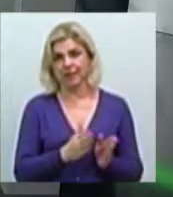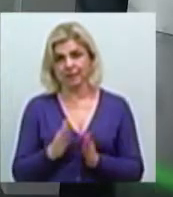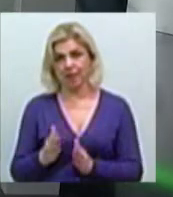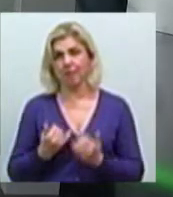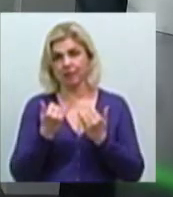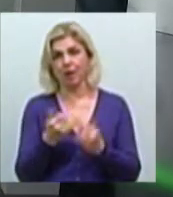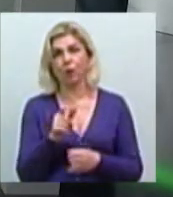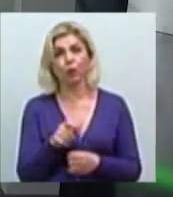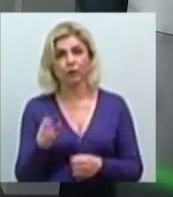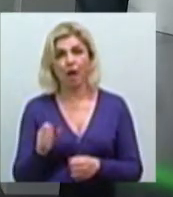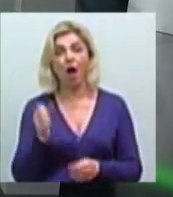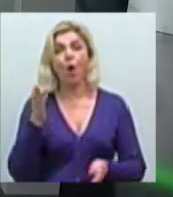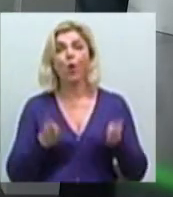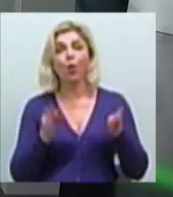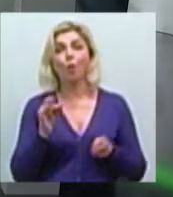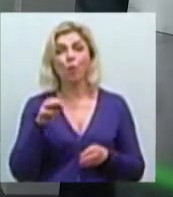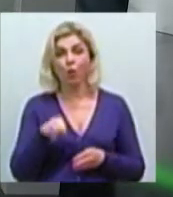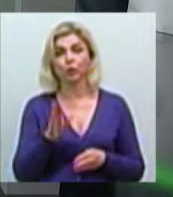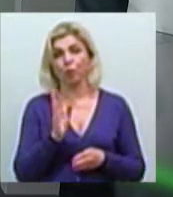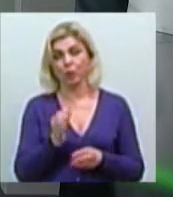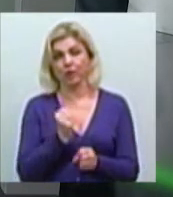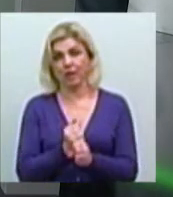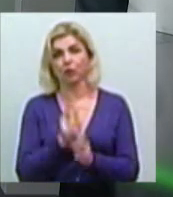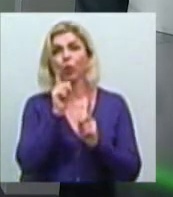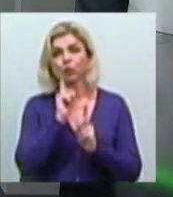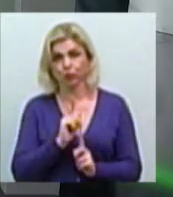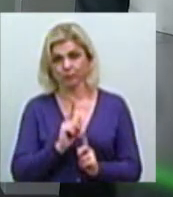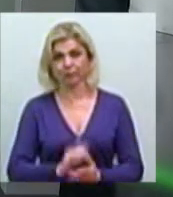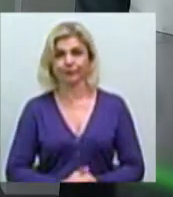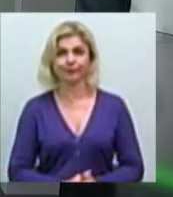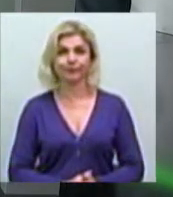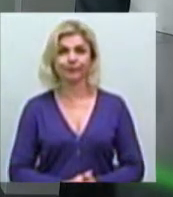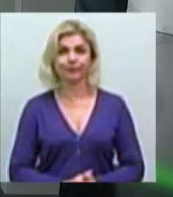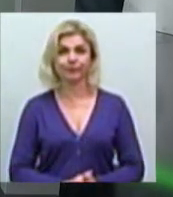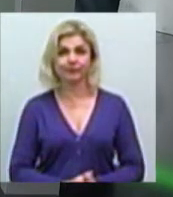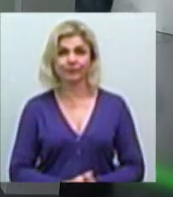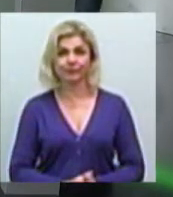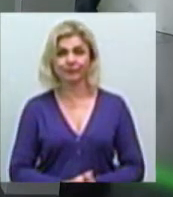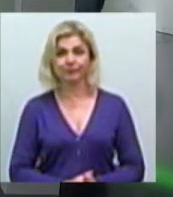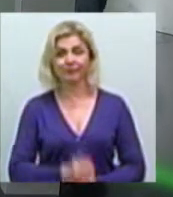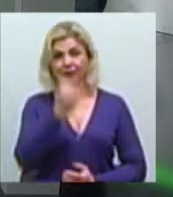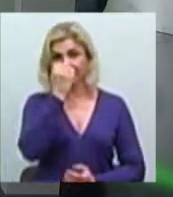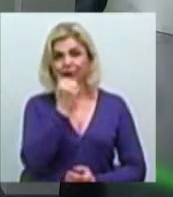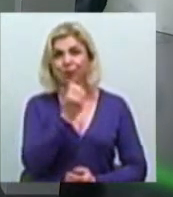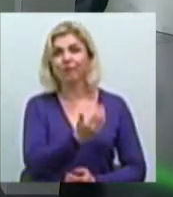А робот, він буде робити це найбільш зручніше. Я зрозуміла. Що ж, дякую вам,